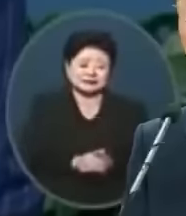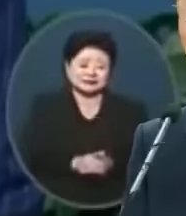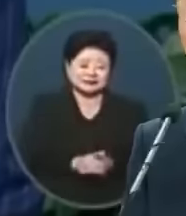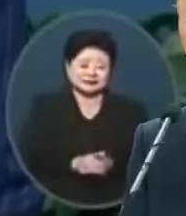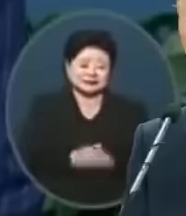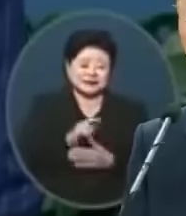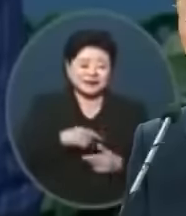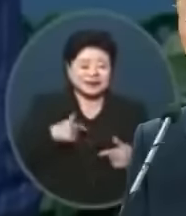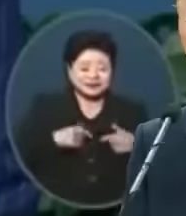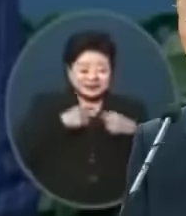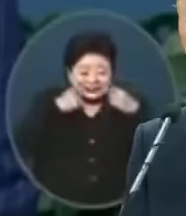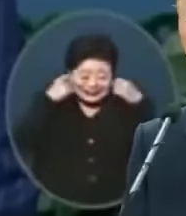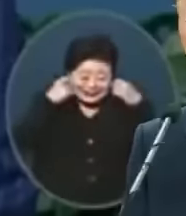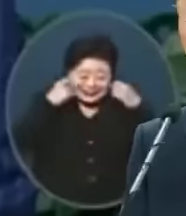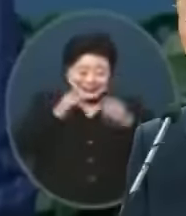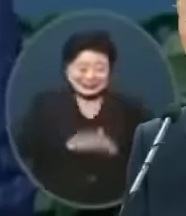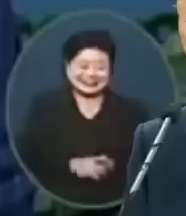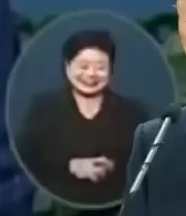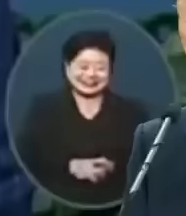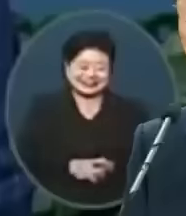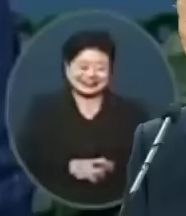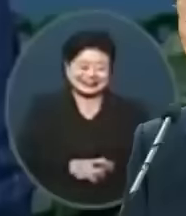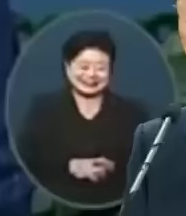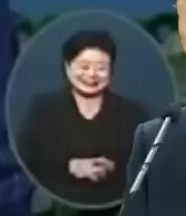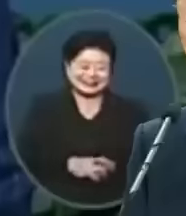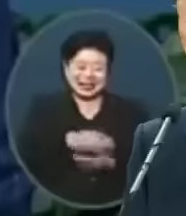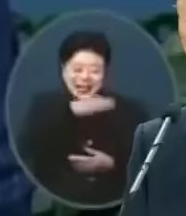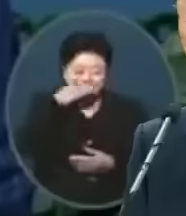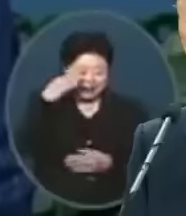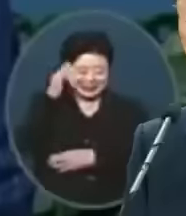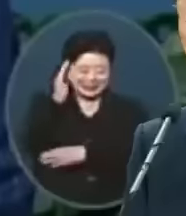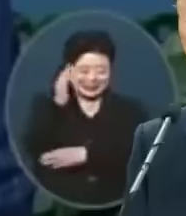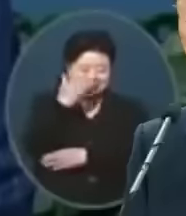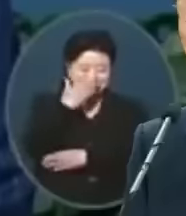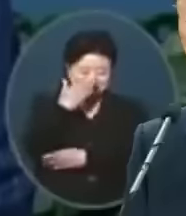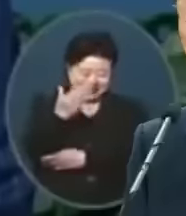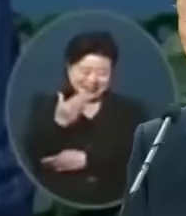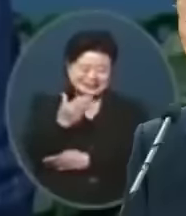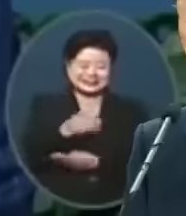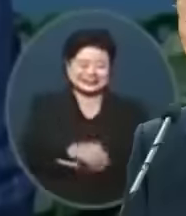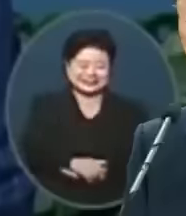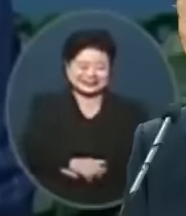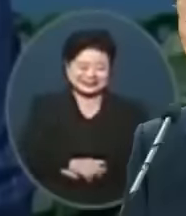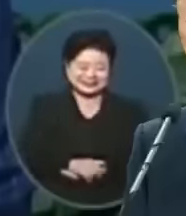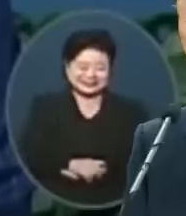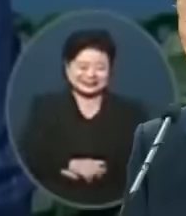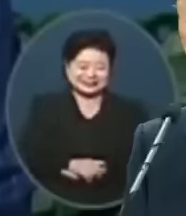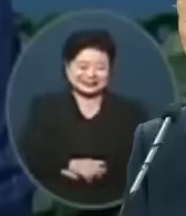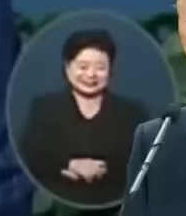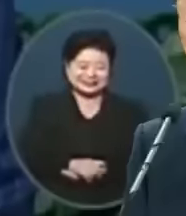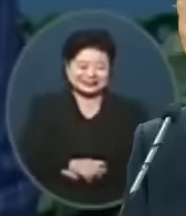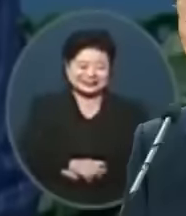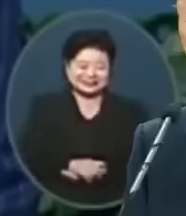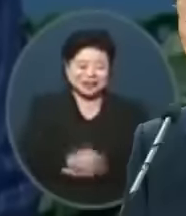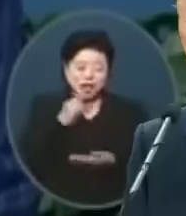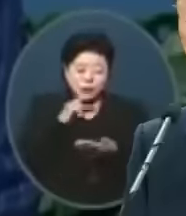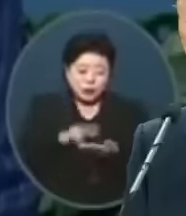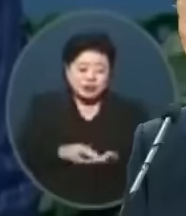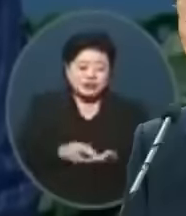그래서 마음이 기쁘고 즐거워야 올바른 설교를 하나님 백성들에게 할 것이기 때문입니다. 그